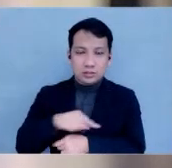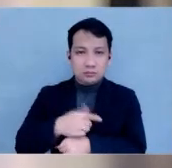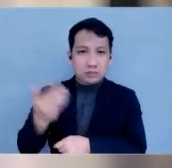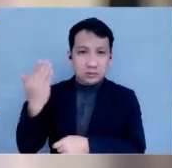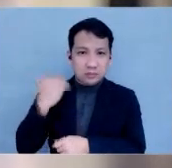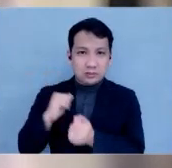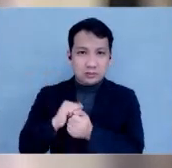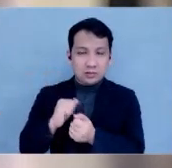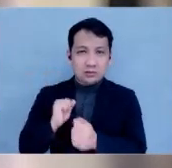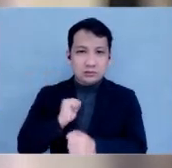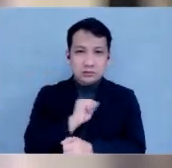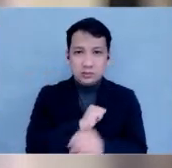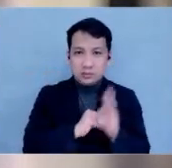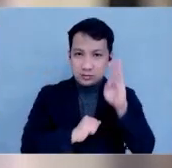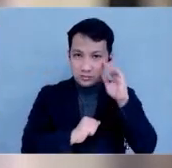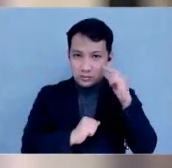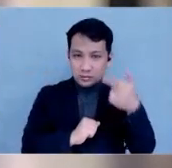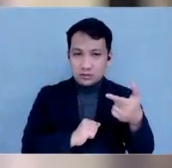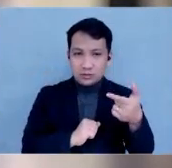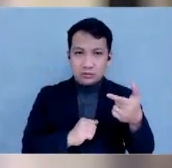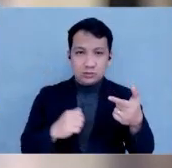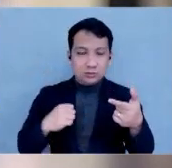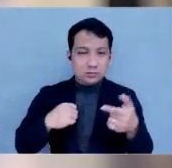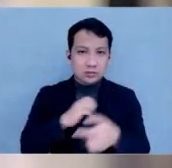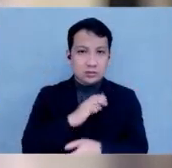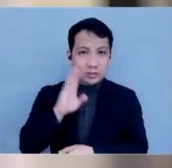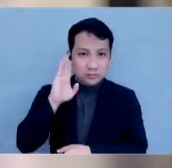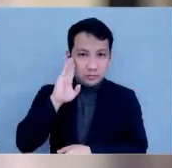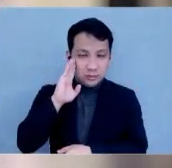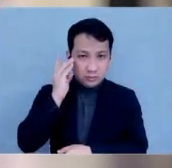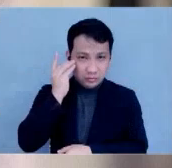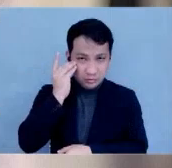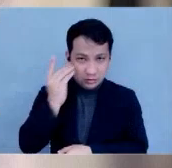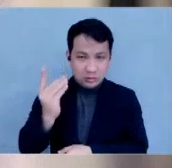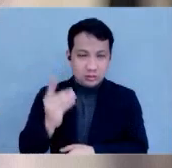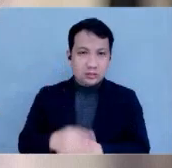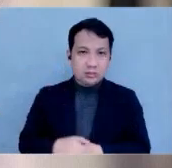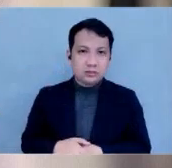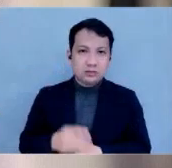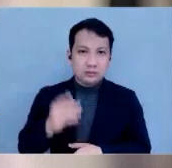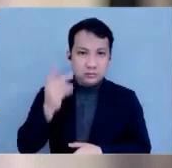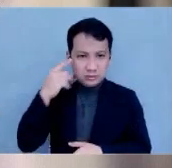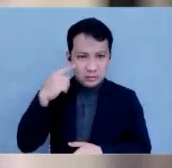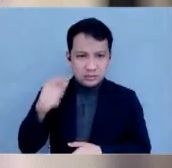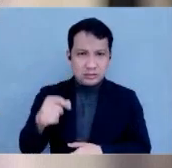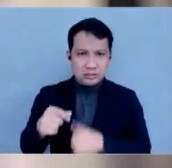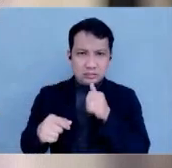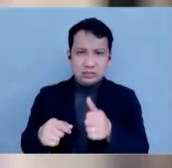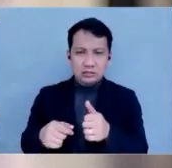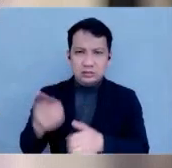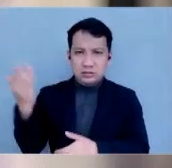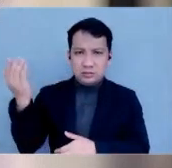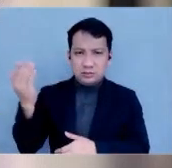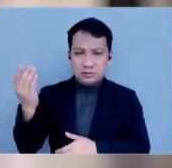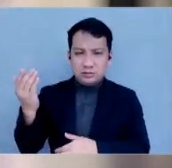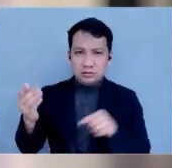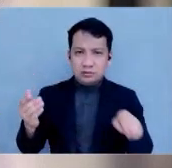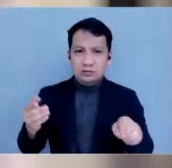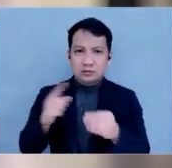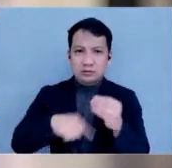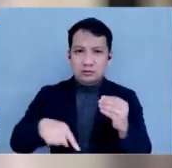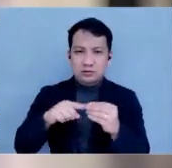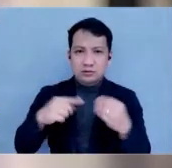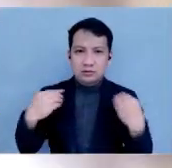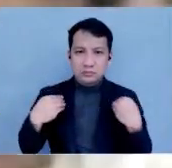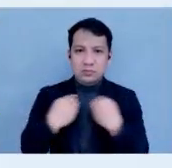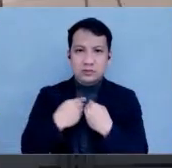Senador Bongo at Senador Bato de la Rosa. Pero ayon kay Pimentel, hindi bilang mga resource person kundi bilang mga miyembro ng